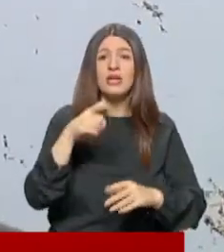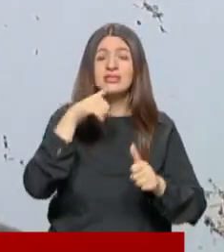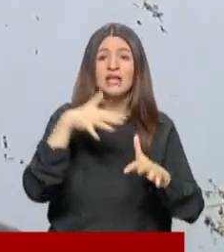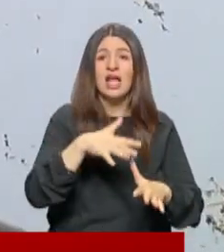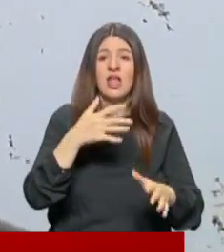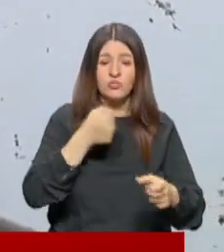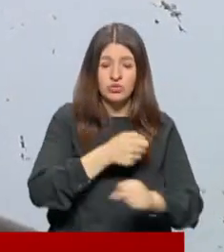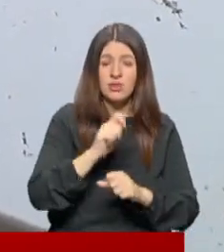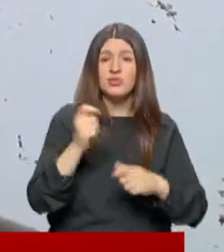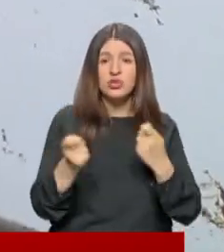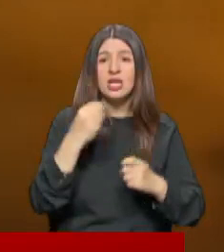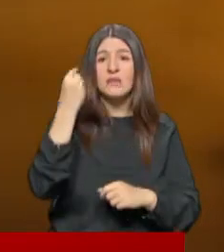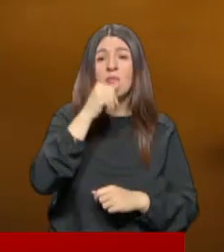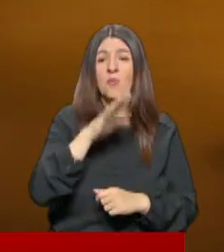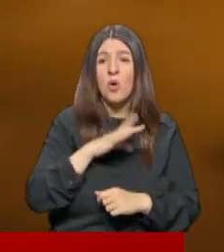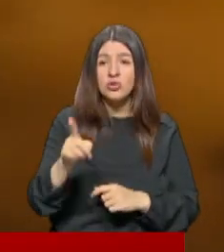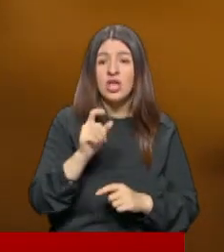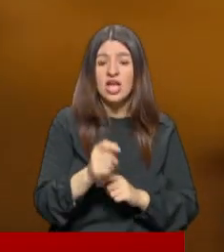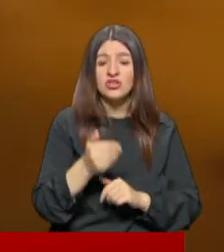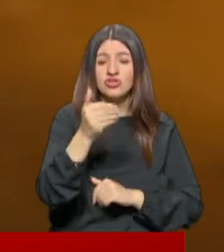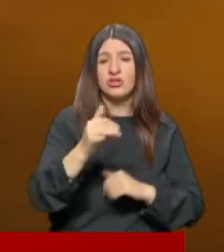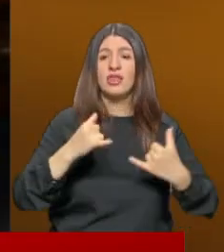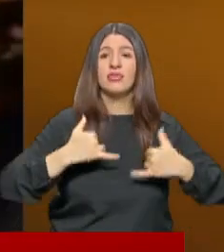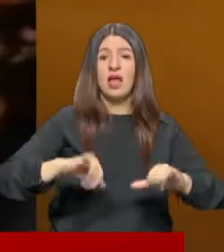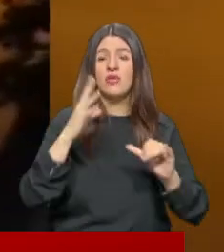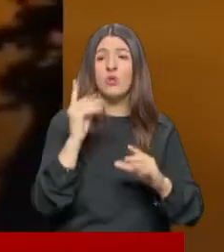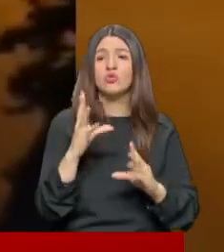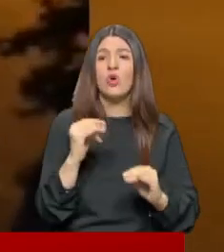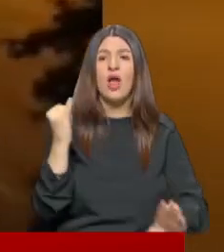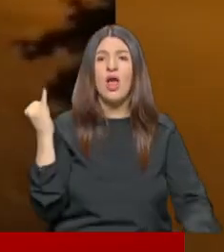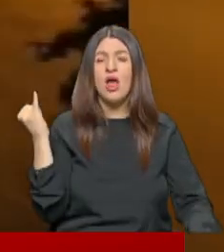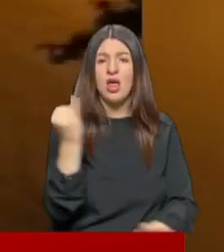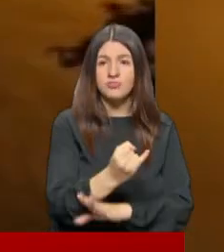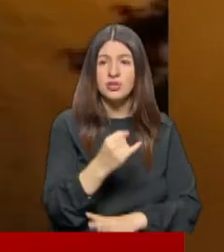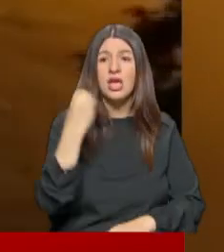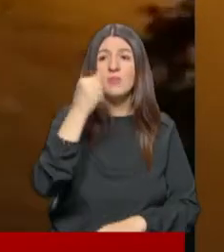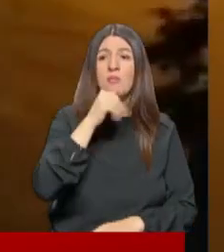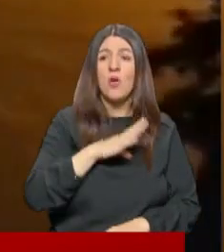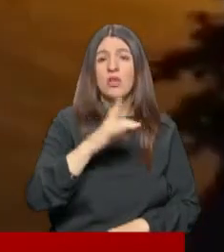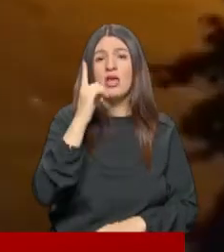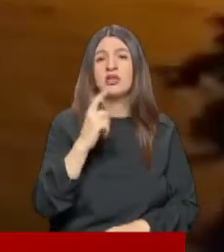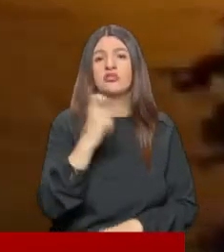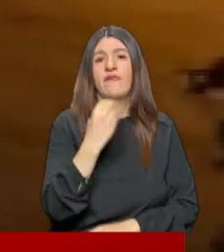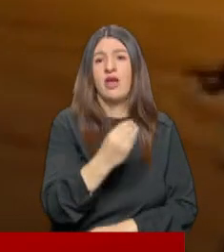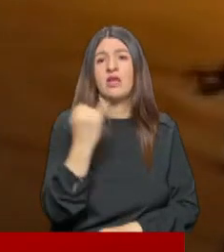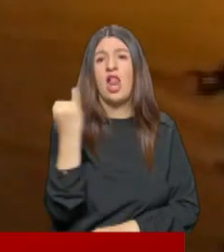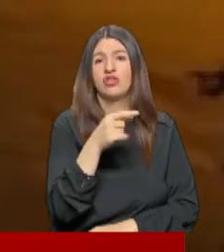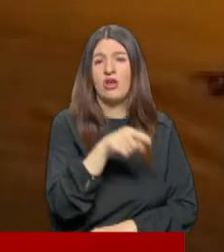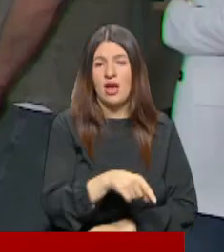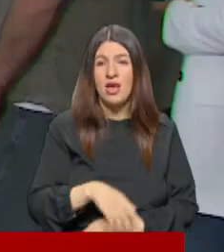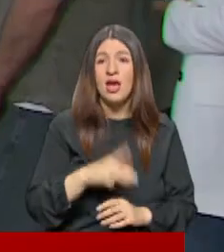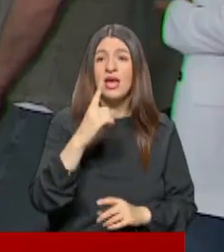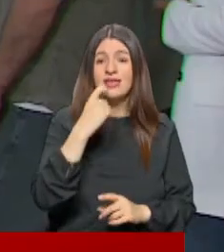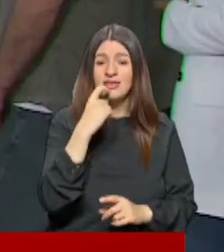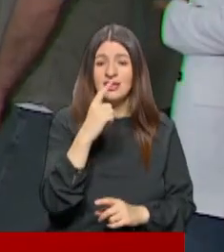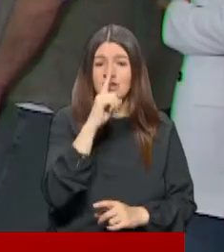etmeye çalışırken Ekrem İmamoğlu'nun il dışında tatilde olması çok eleştirildi. İmamoğlu ilk kez yanıt verdi eleştirilere.